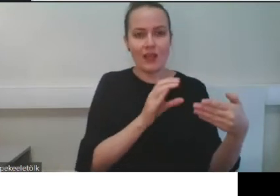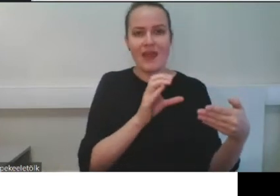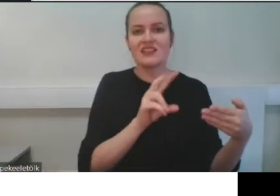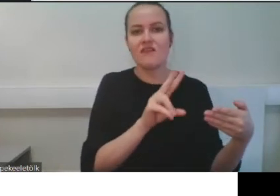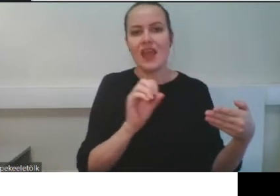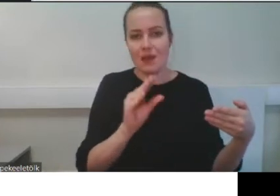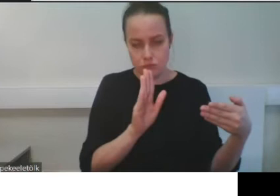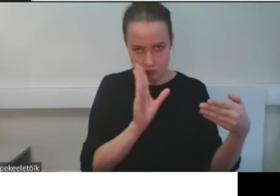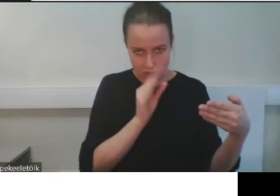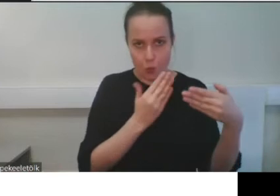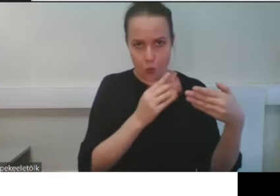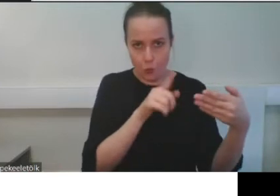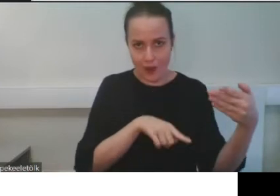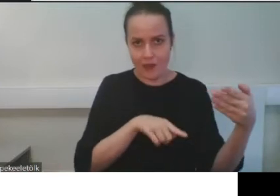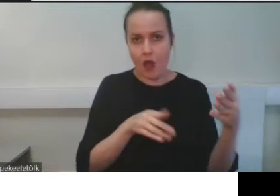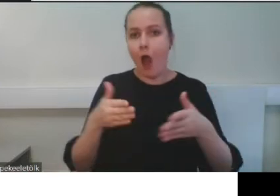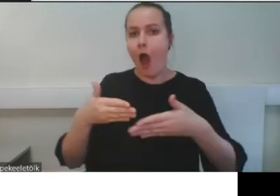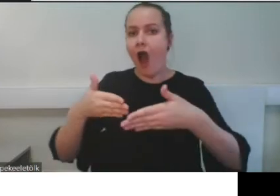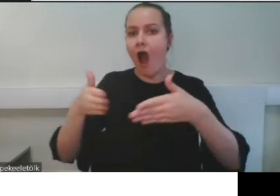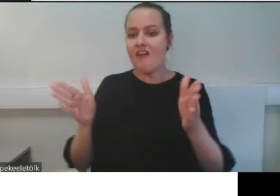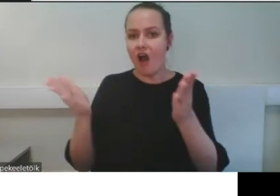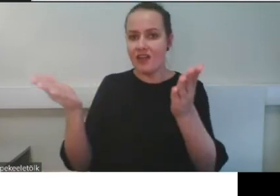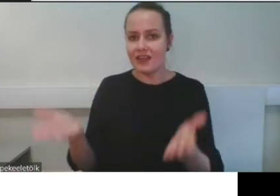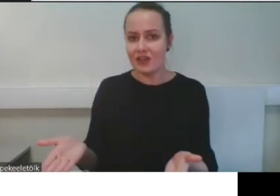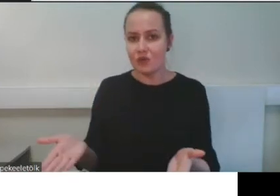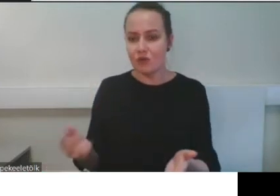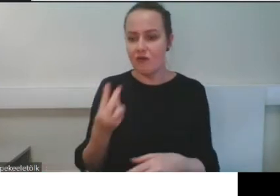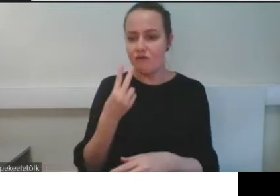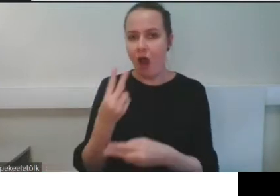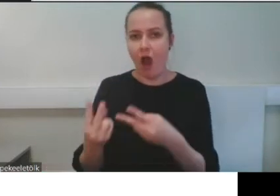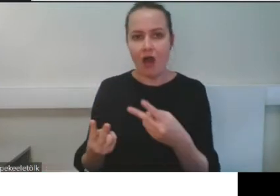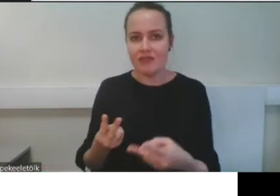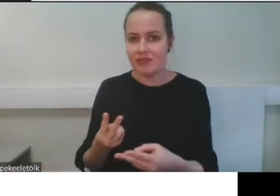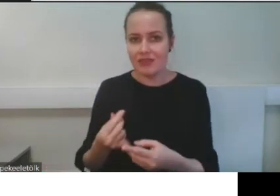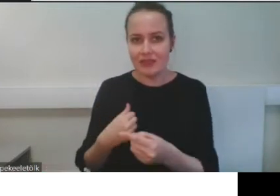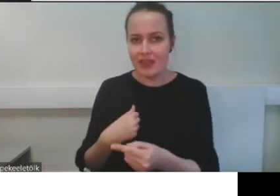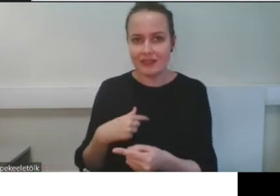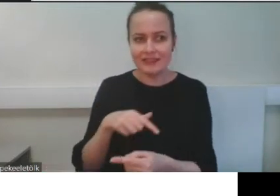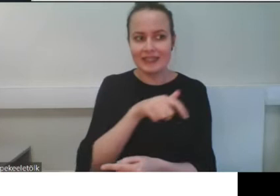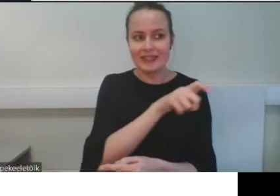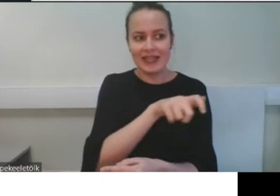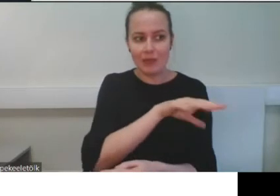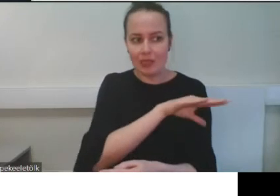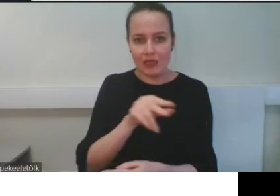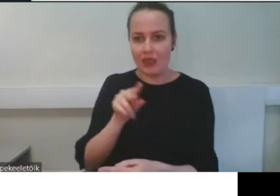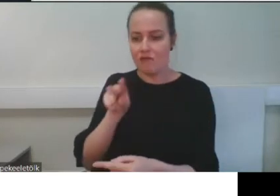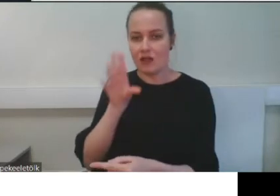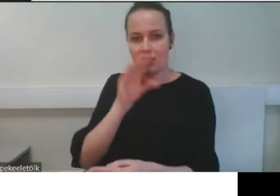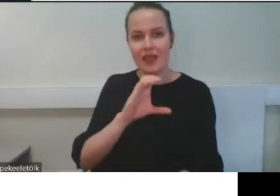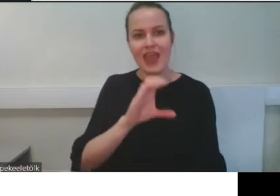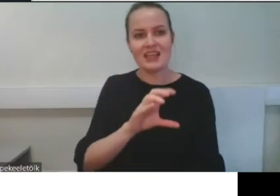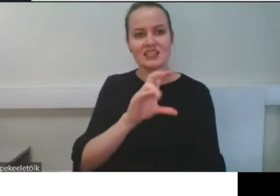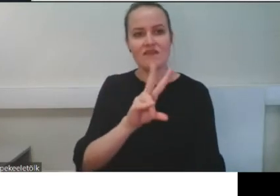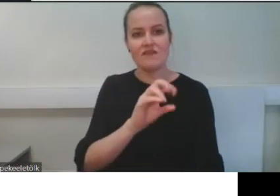et selline üldisem ja laiem eesmärk on tegelikult viia kõik kohalike